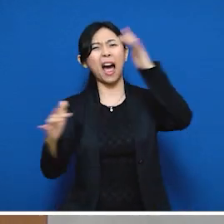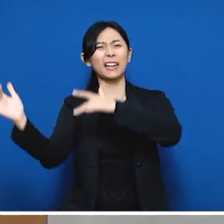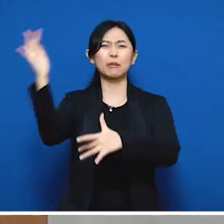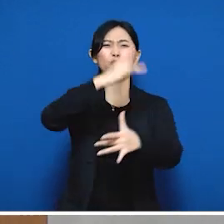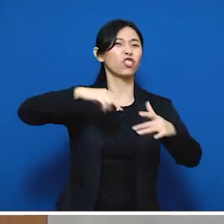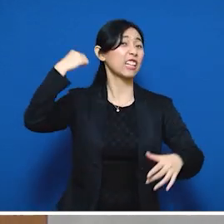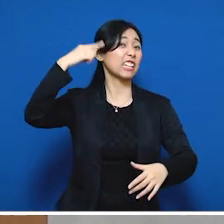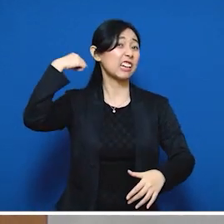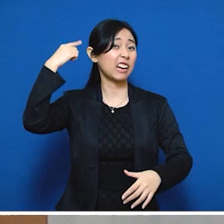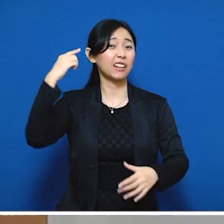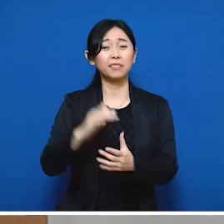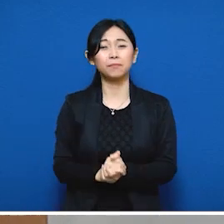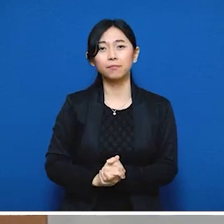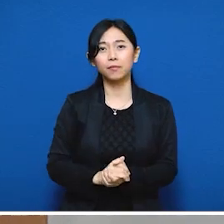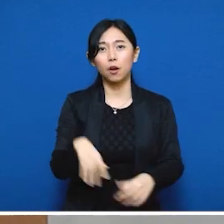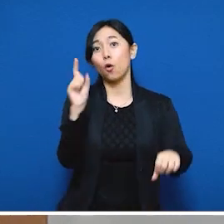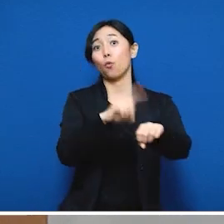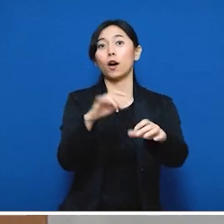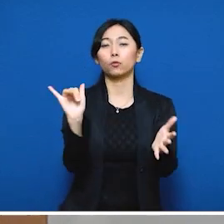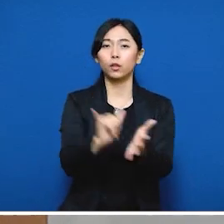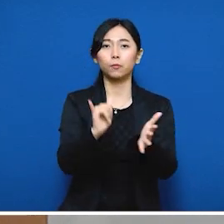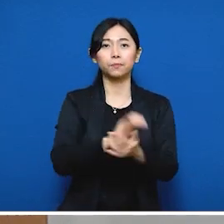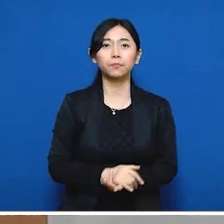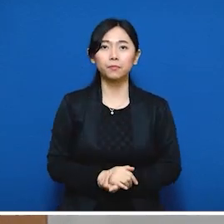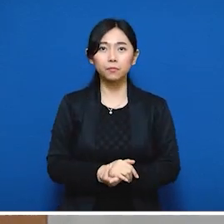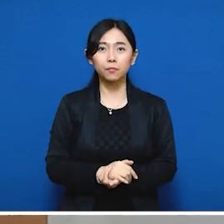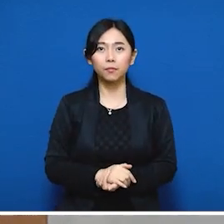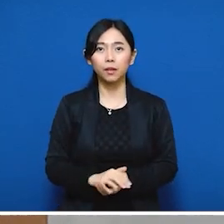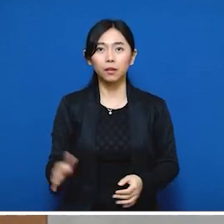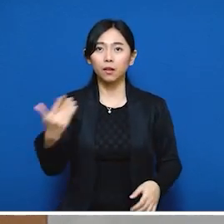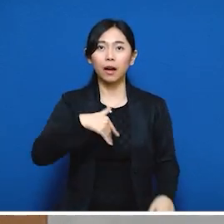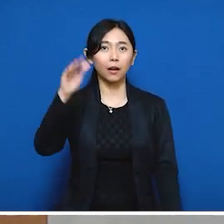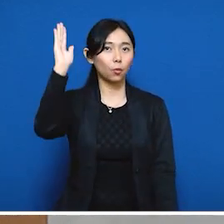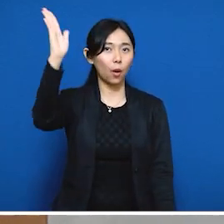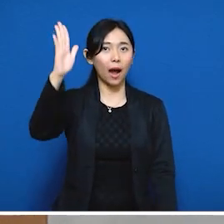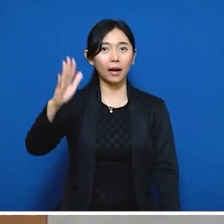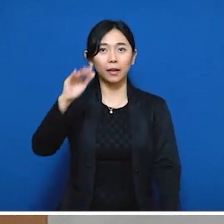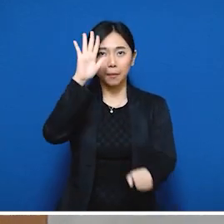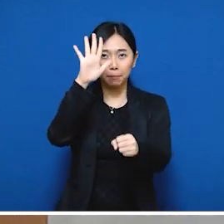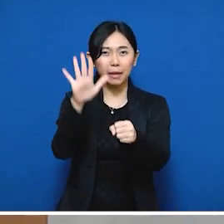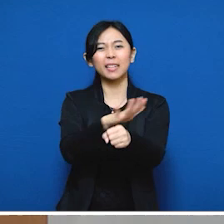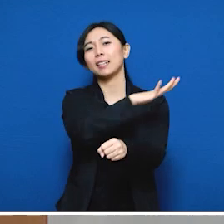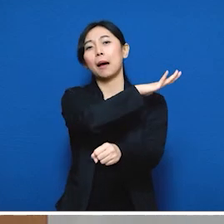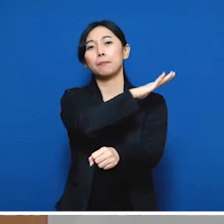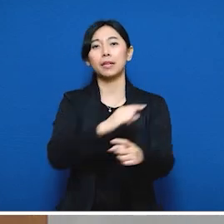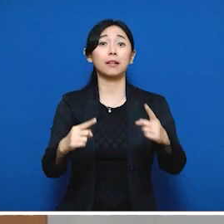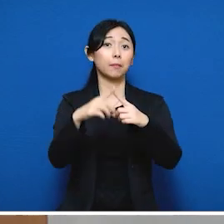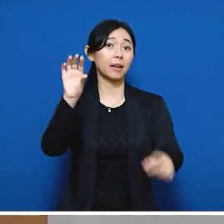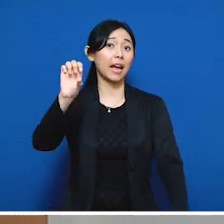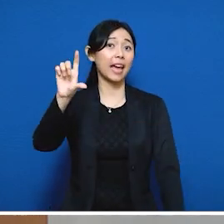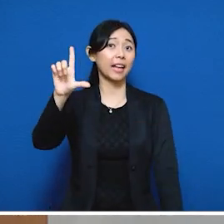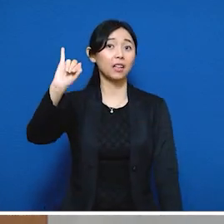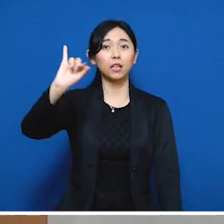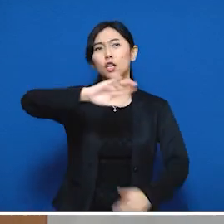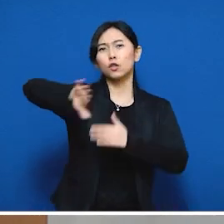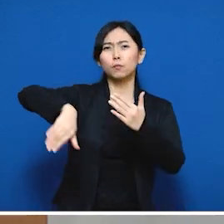telinganya. Pada waktu itu, aku akan menepati kepada Eli